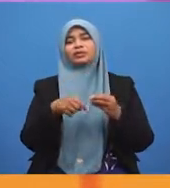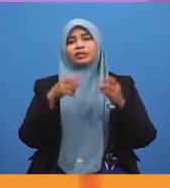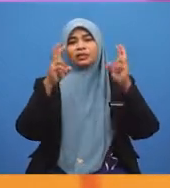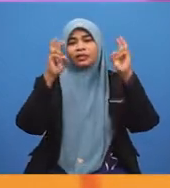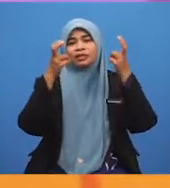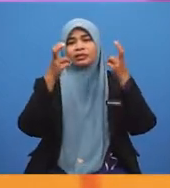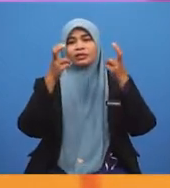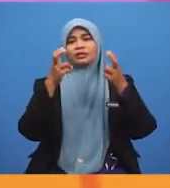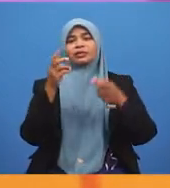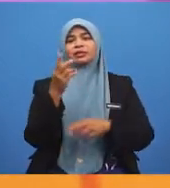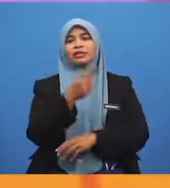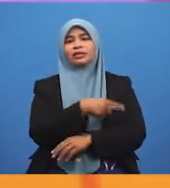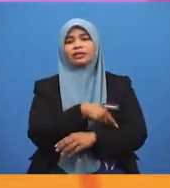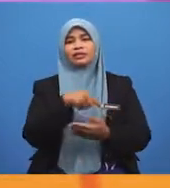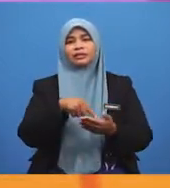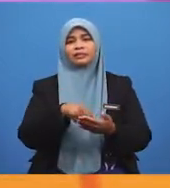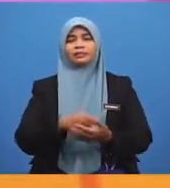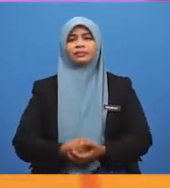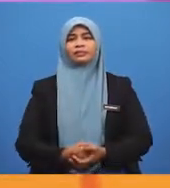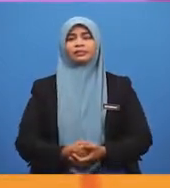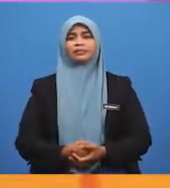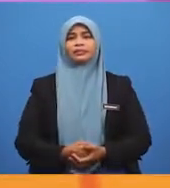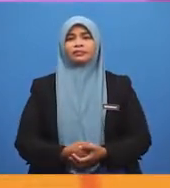kita pelajari pada hari ini.